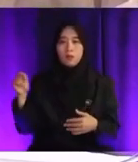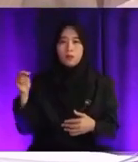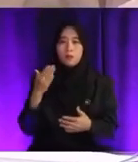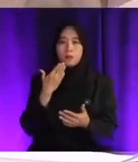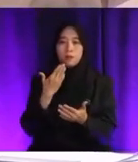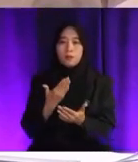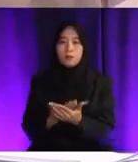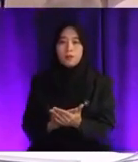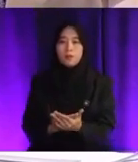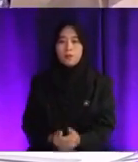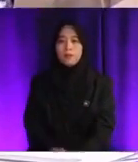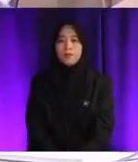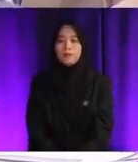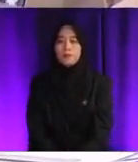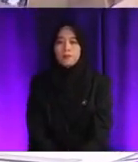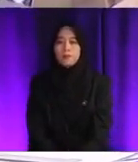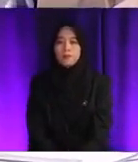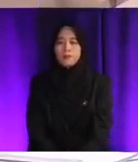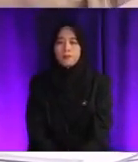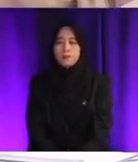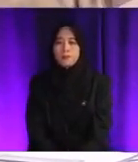keadaan baik.